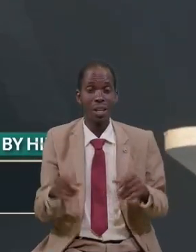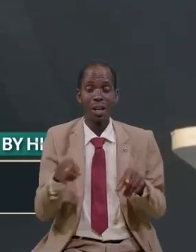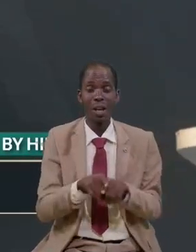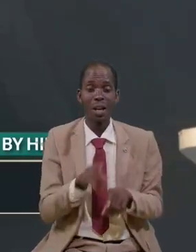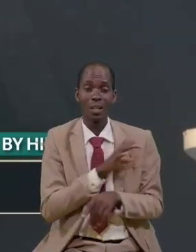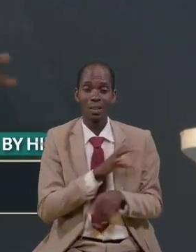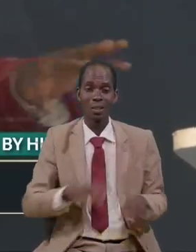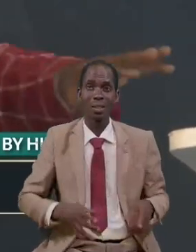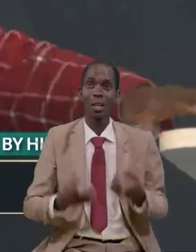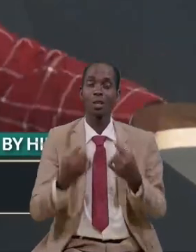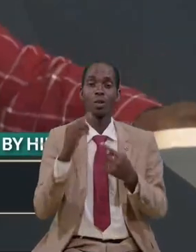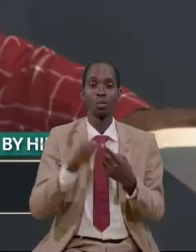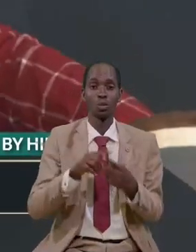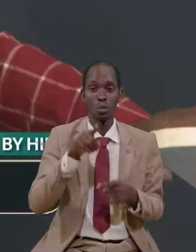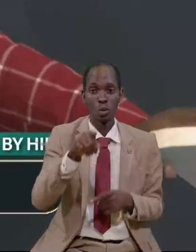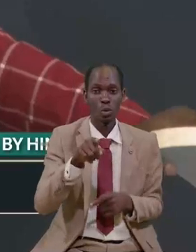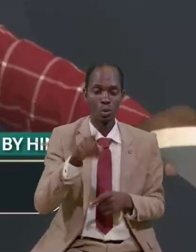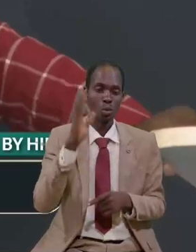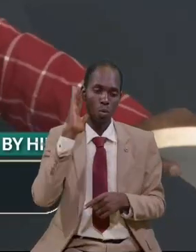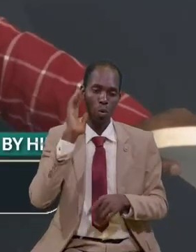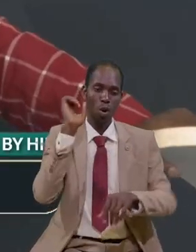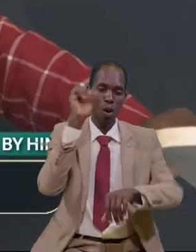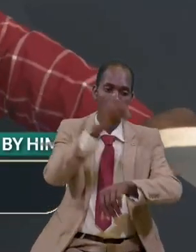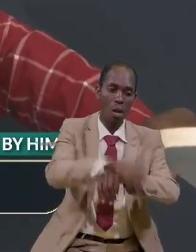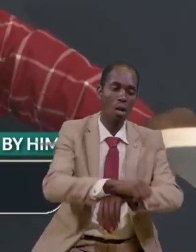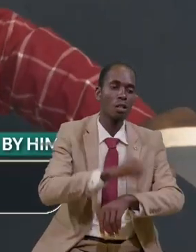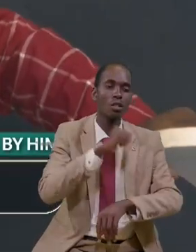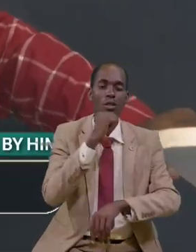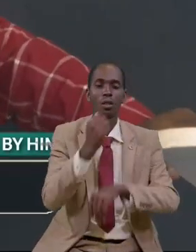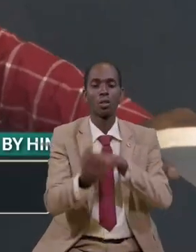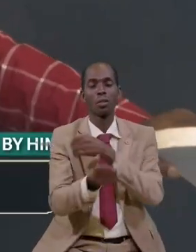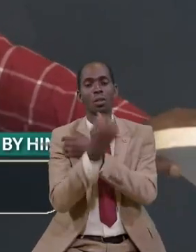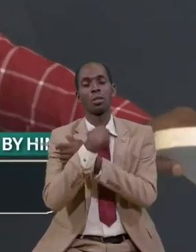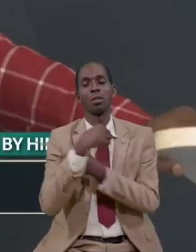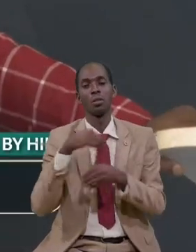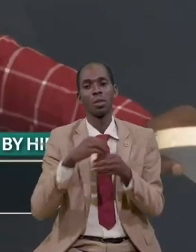en toi, tu vas vaincre